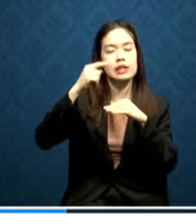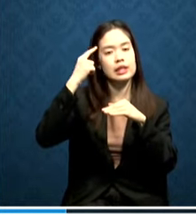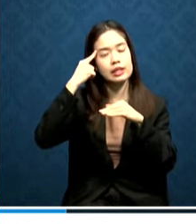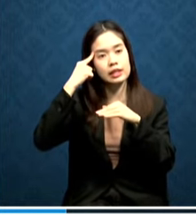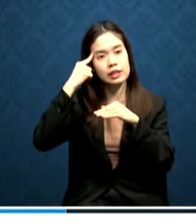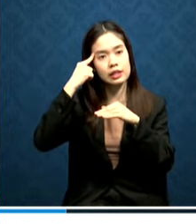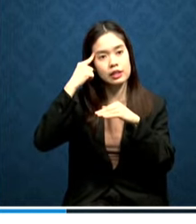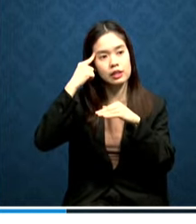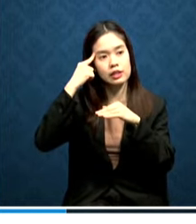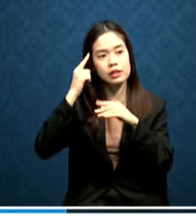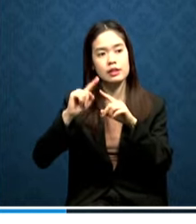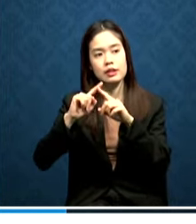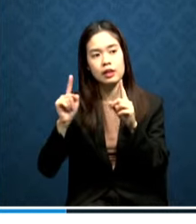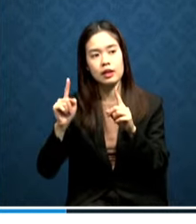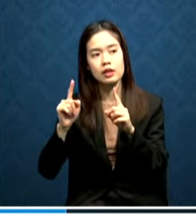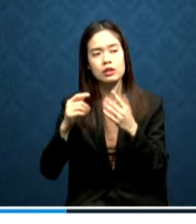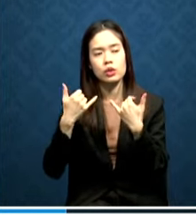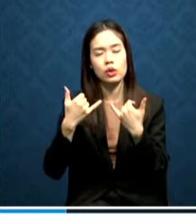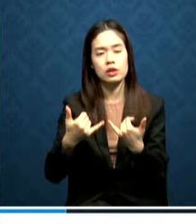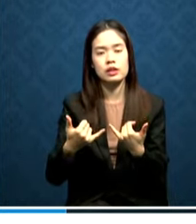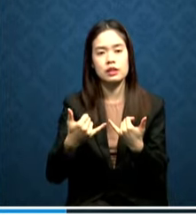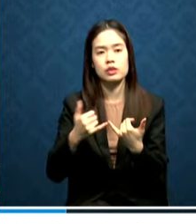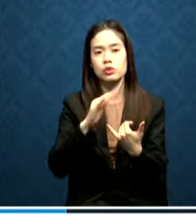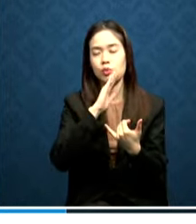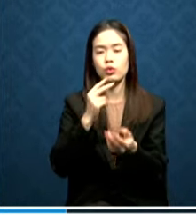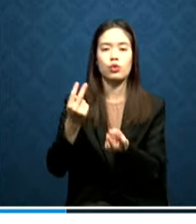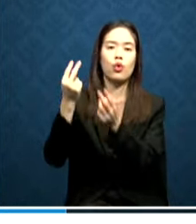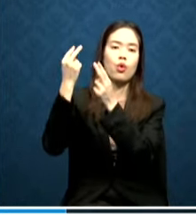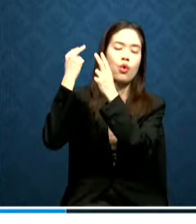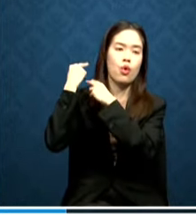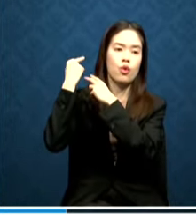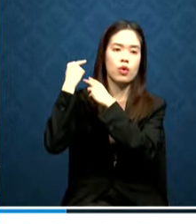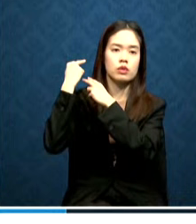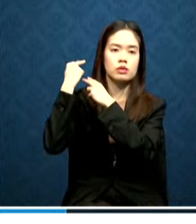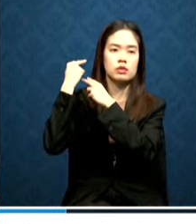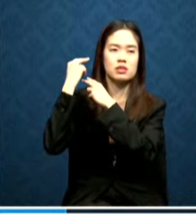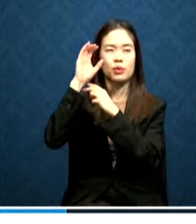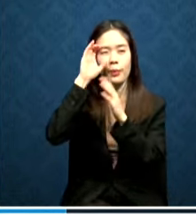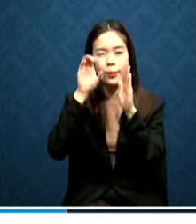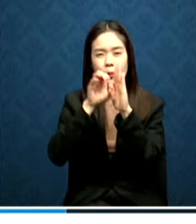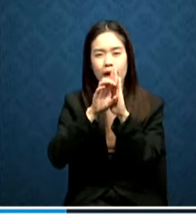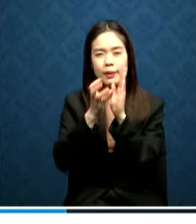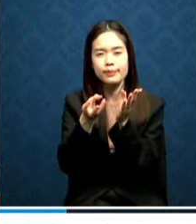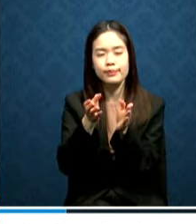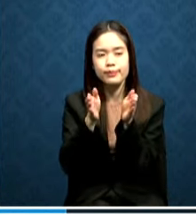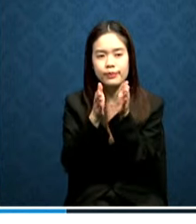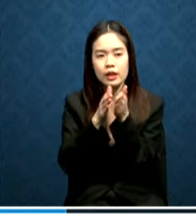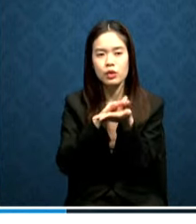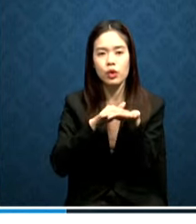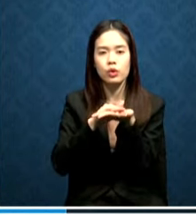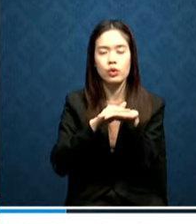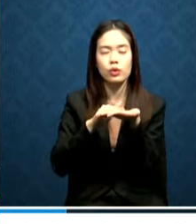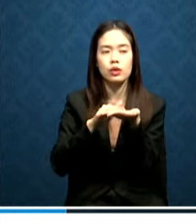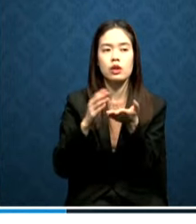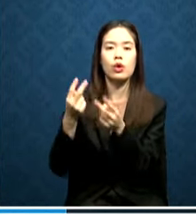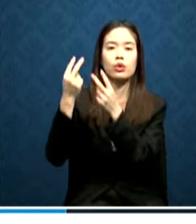ครับขอสไลด์ต่อไปนะครับโจทย์ตรงนี้นะครับถ้าหากว่าย้อนขออภัยนะครับภาพมันเล็กนะฮะโจทย์อันนี้นะฮะหากย้อนกลับไปการ